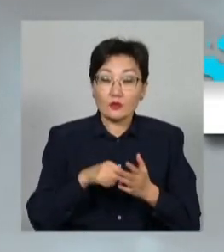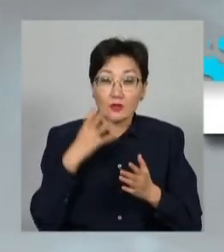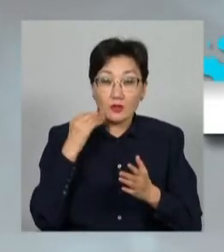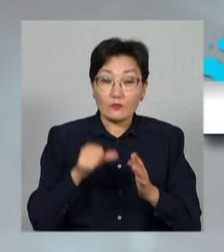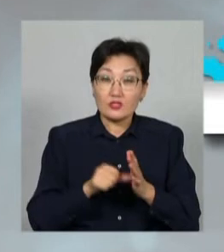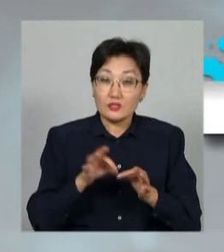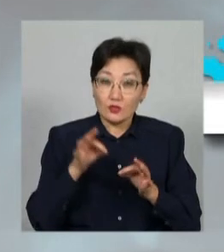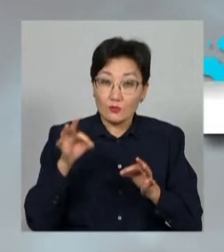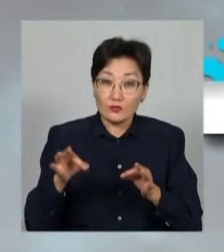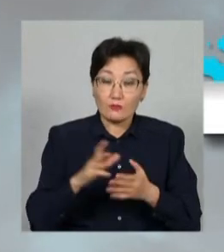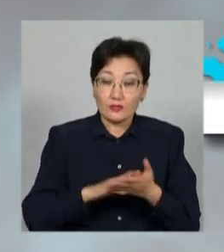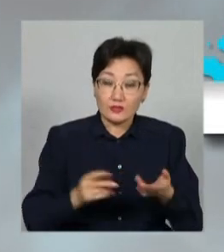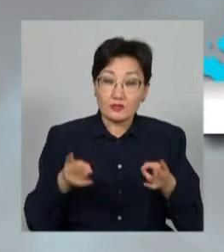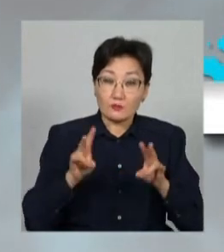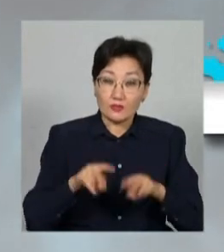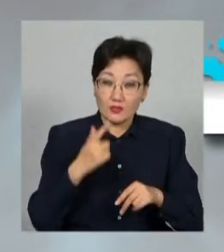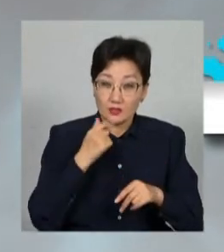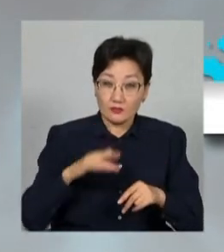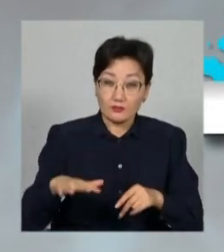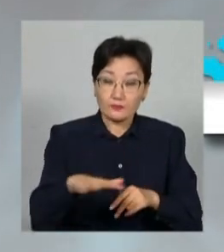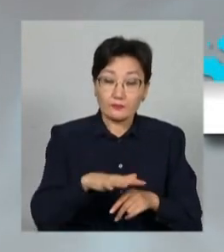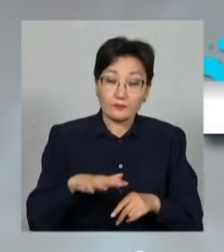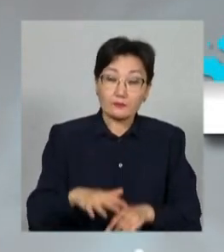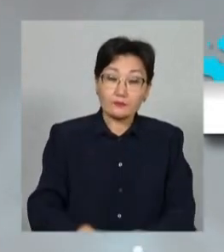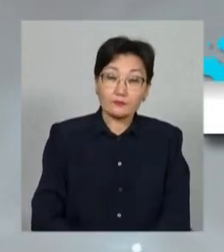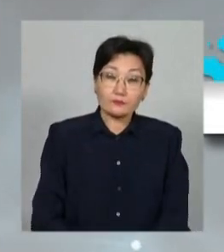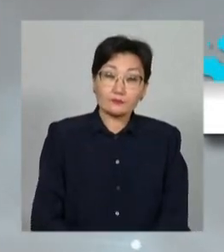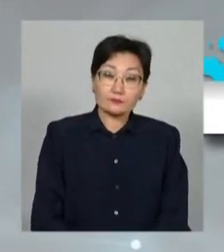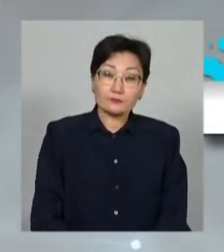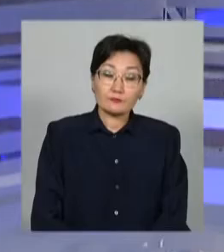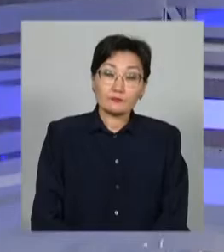6 регионов продолжают находиться в опасном сегменте.